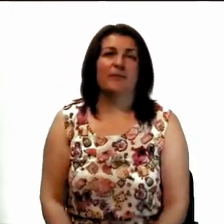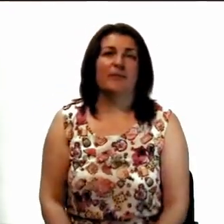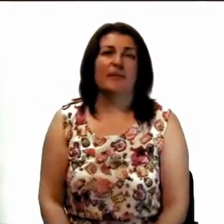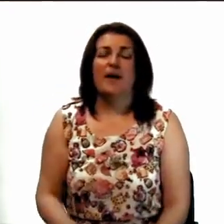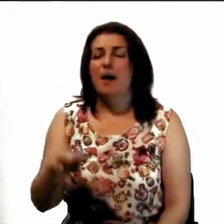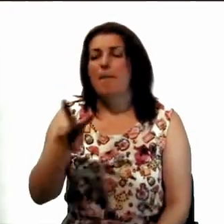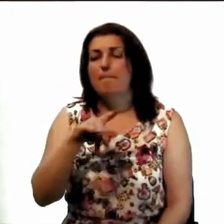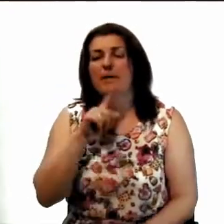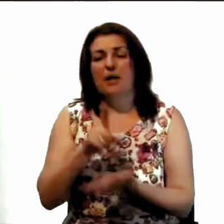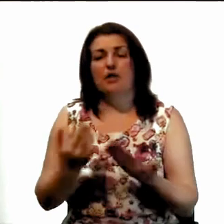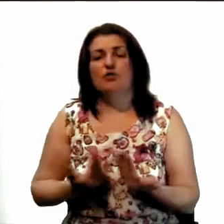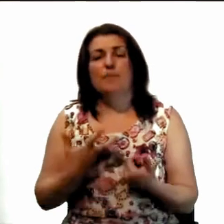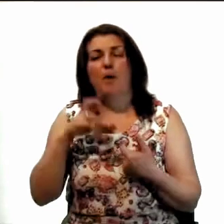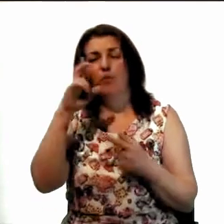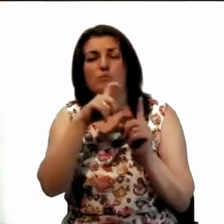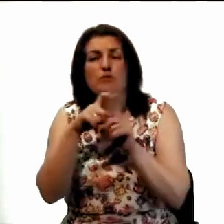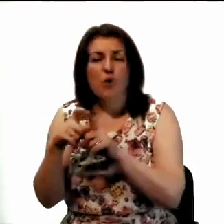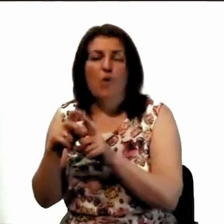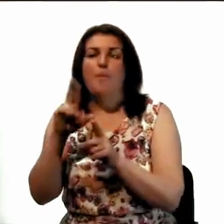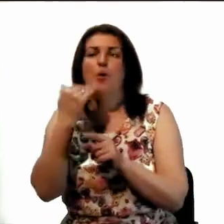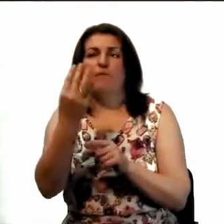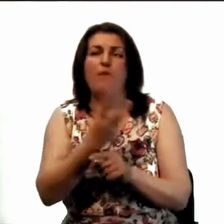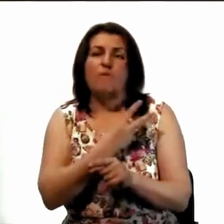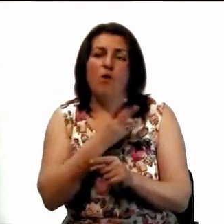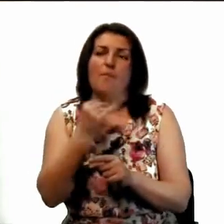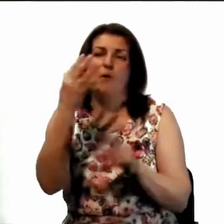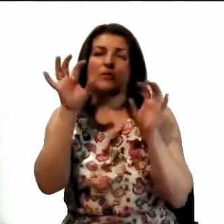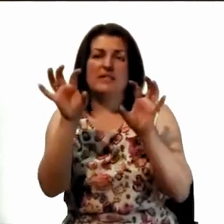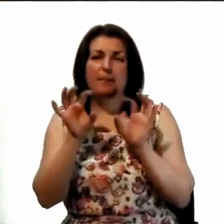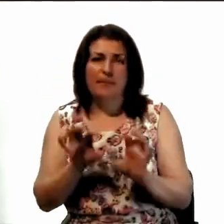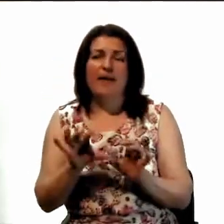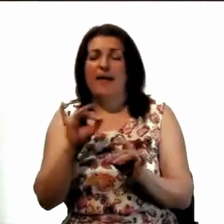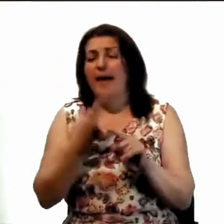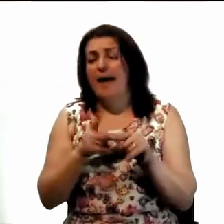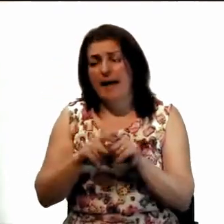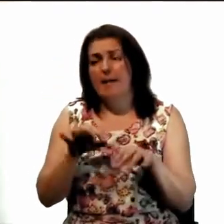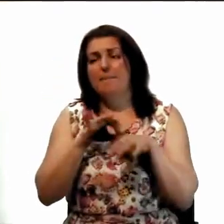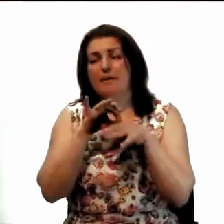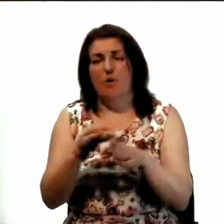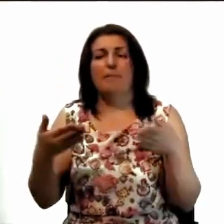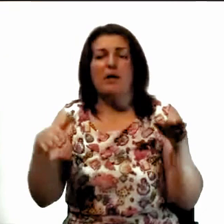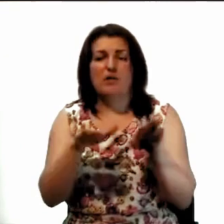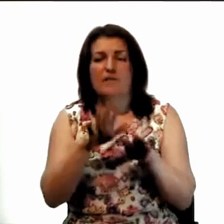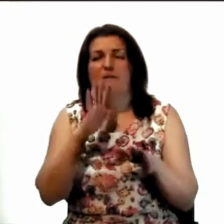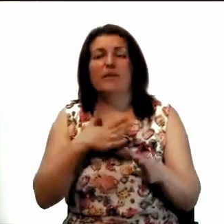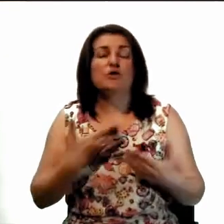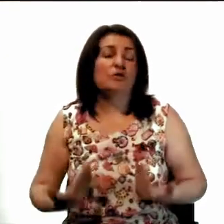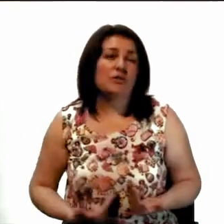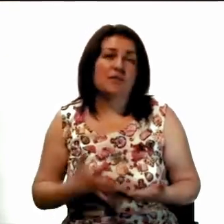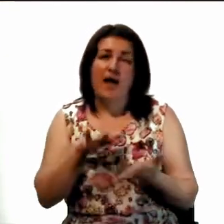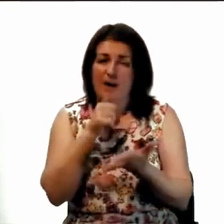Мы должны жить по Божьему Слову, по Его воле, по Его заповедям, и это принесет благословение в нашу